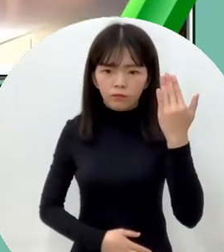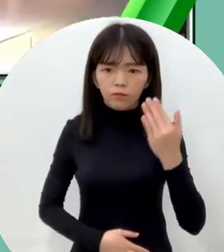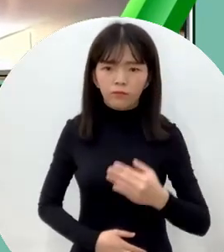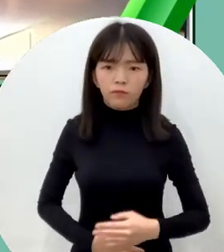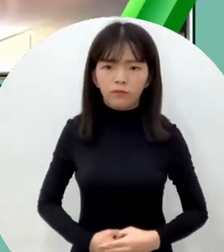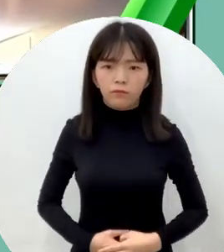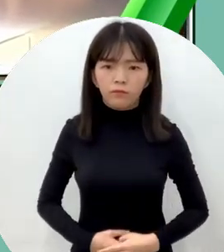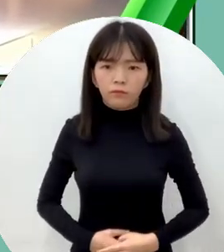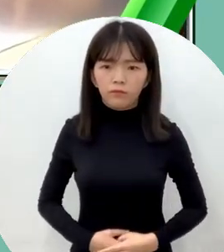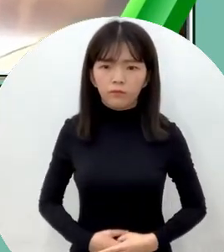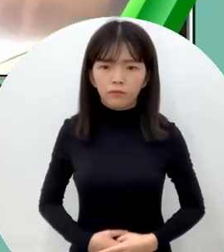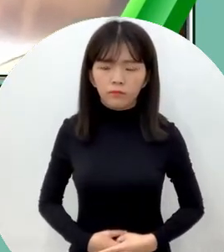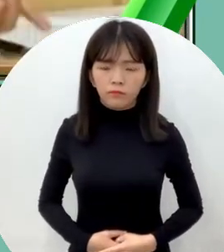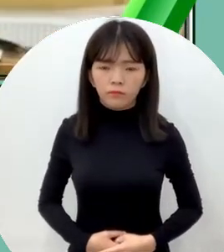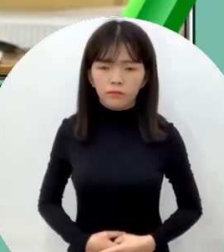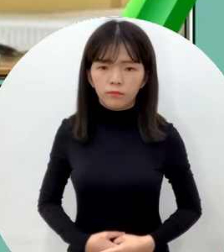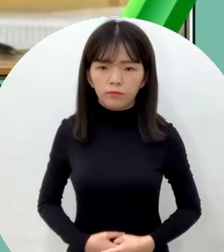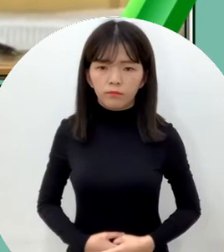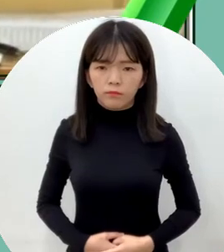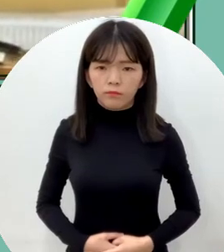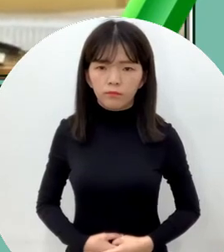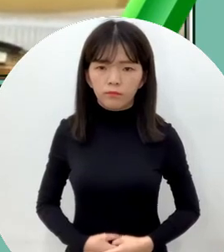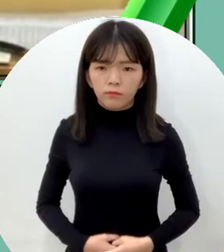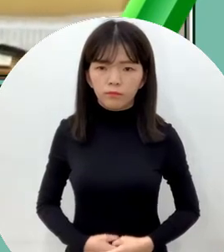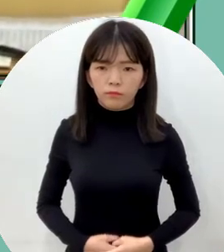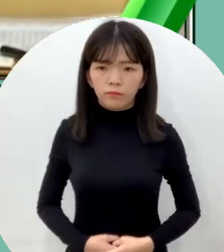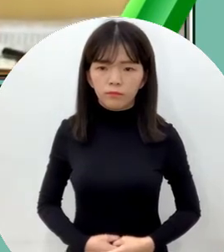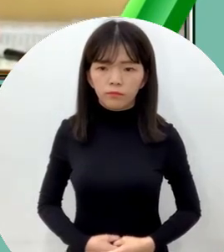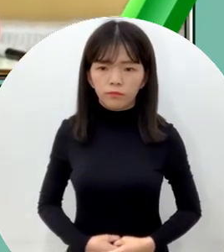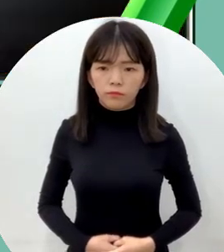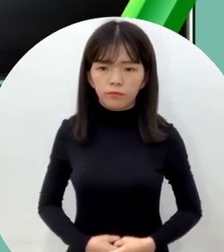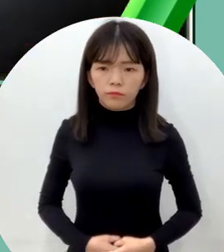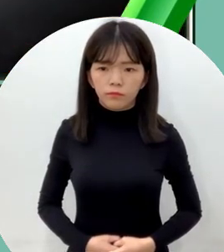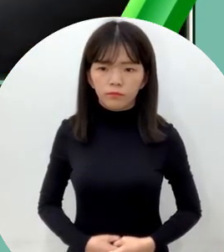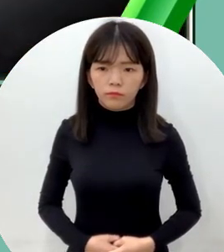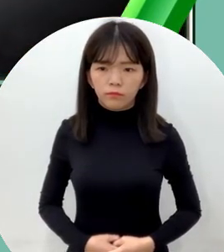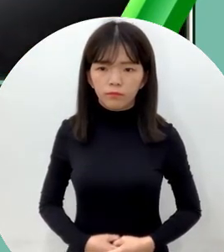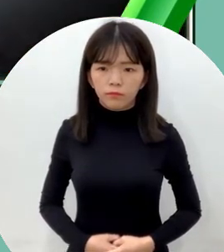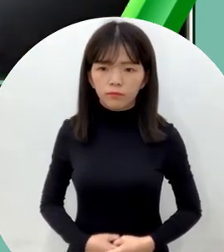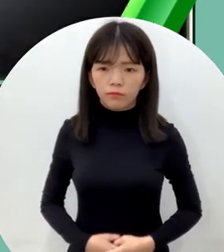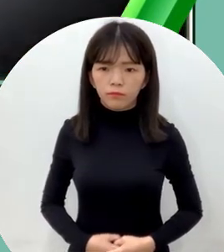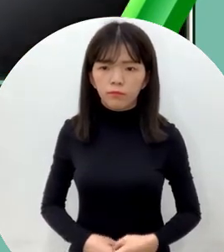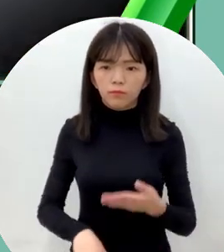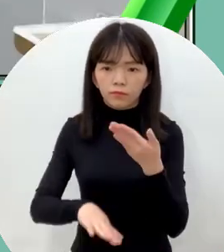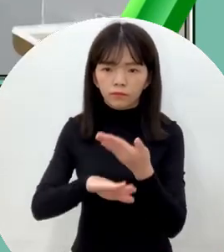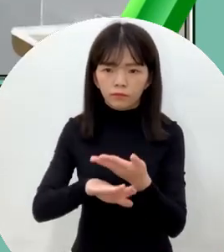손동작이나 이상한 소리 등으로 서로 신호를 보내는 것이 해당됩니다.